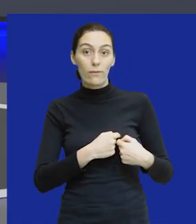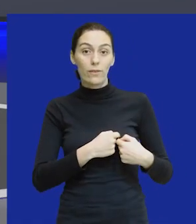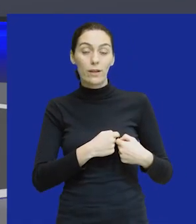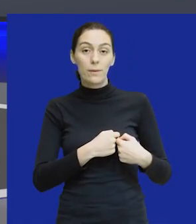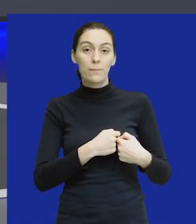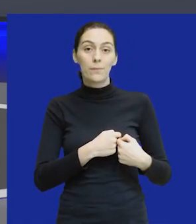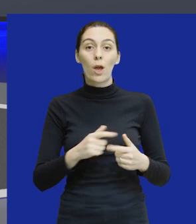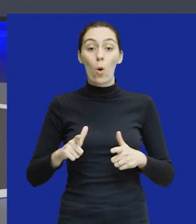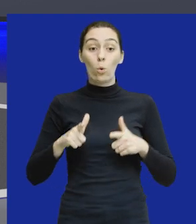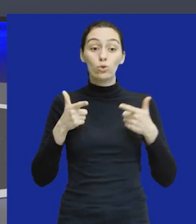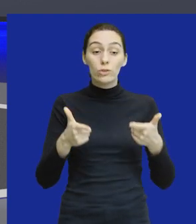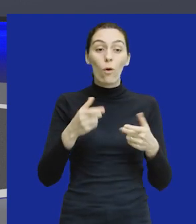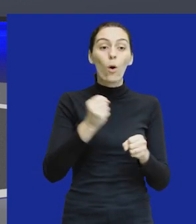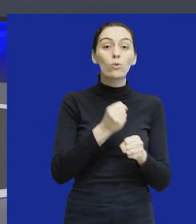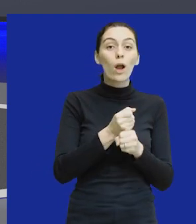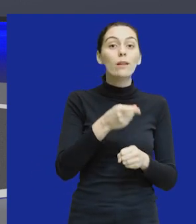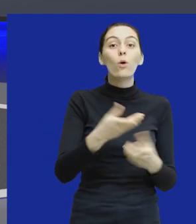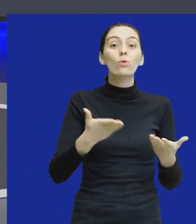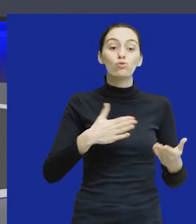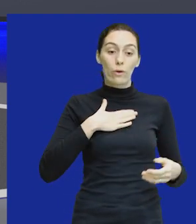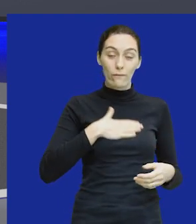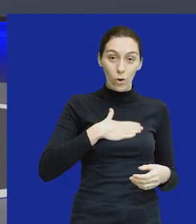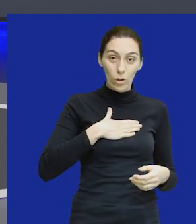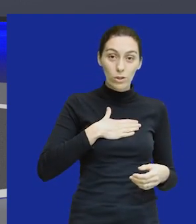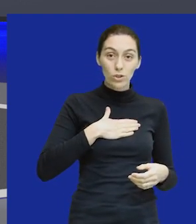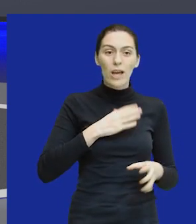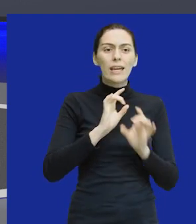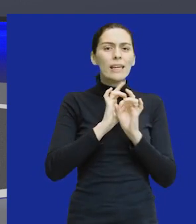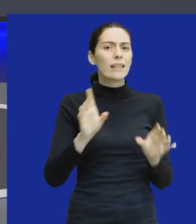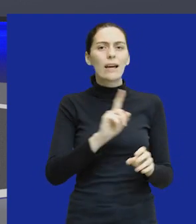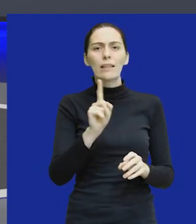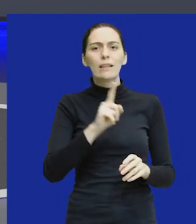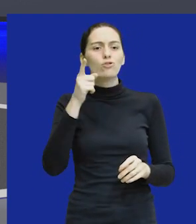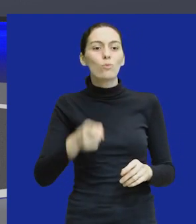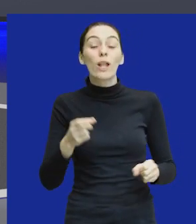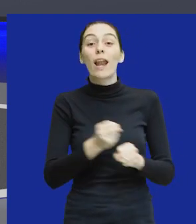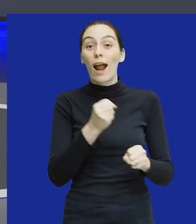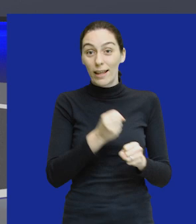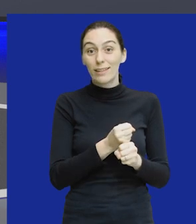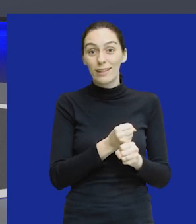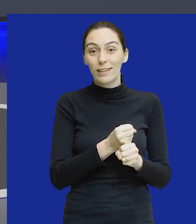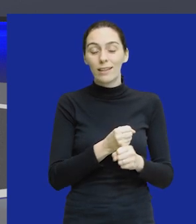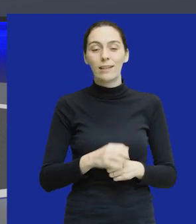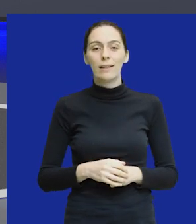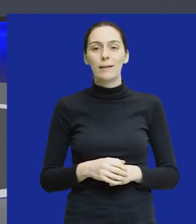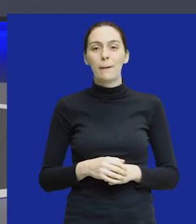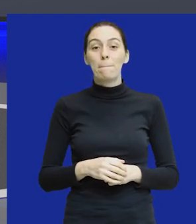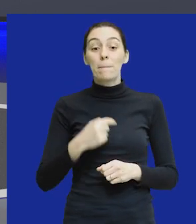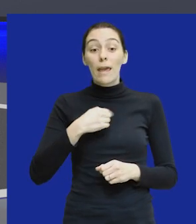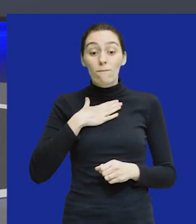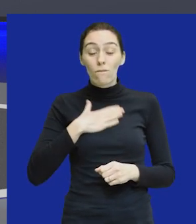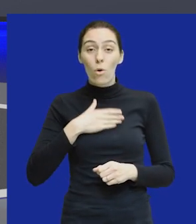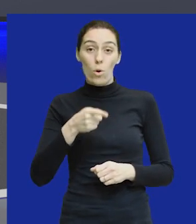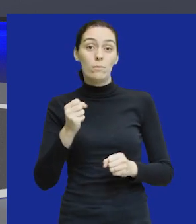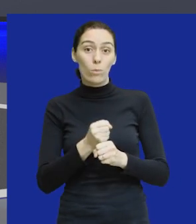Kaže, u životu radi ono što voliš, bavi se s onim što voliš i nikad nećeš morati raditi. Zapravo,